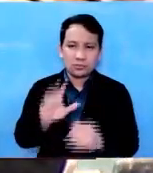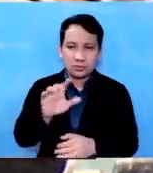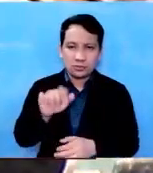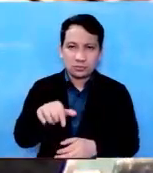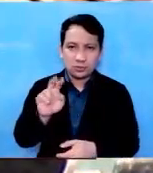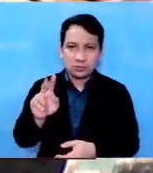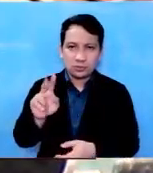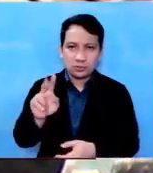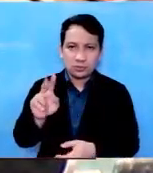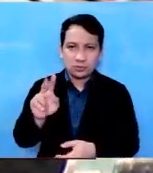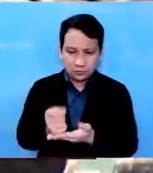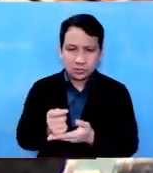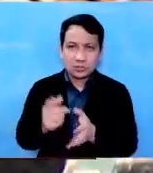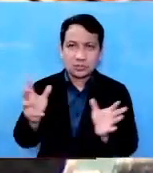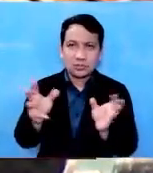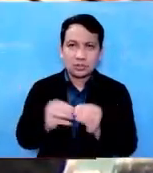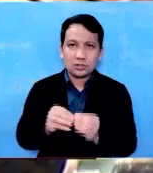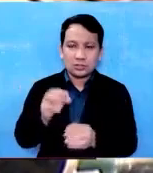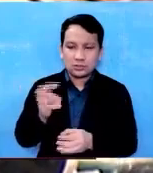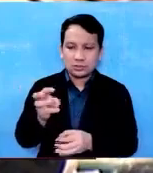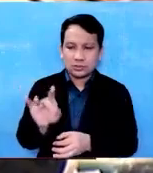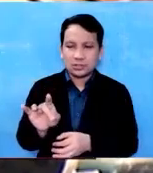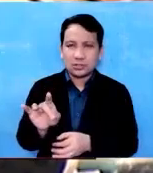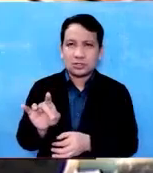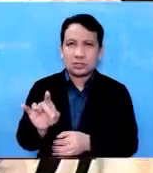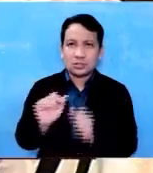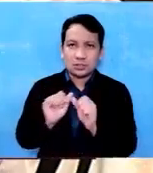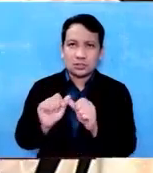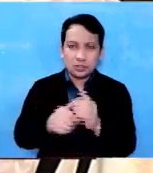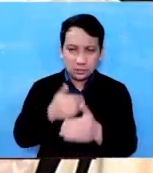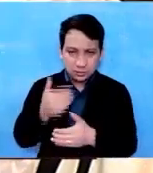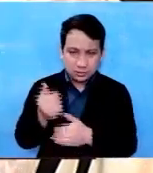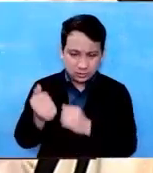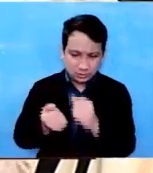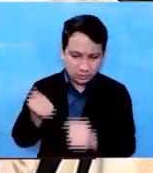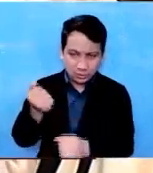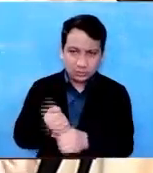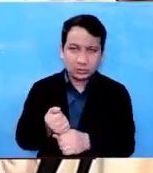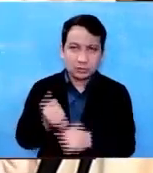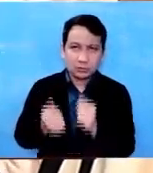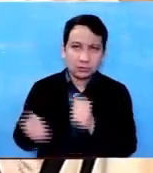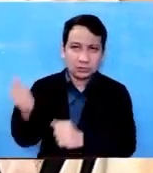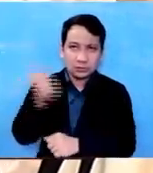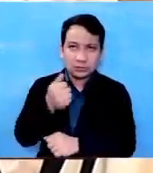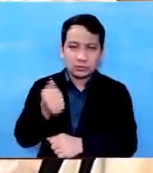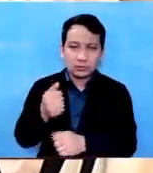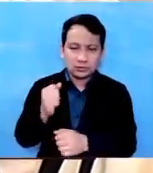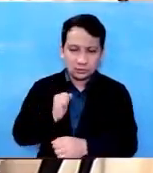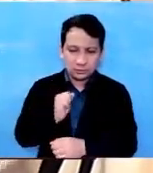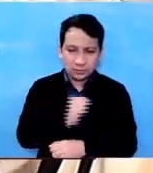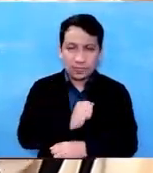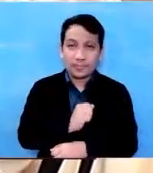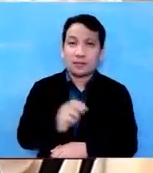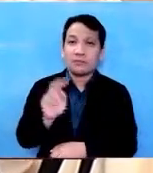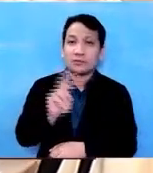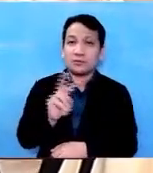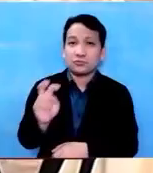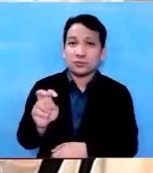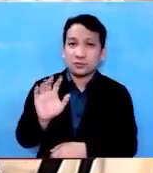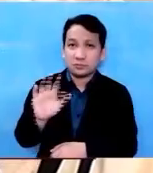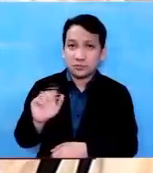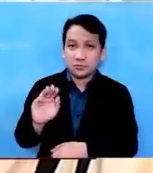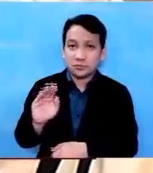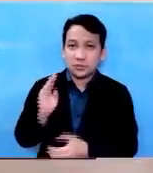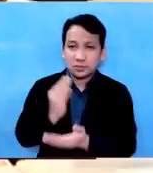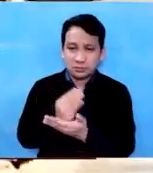trillion pesos ang panukalang pondo para sa susunod na taon. Ang ipinasang bersyon ng Senado may 215 billion pesos